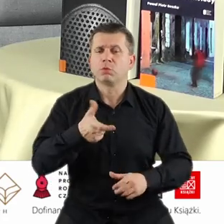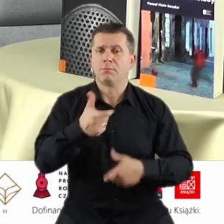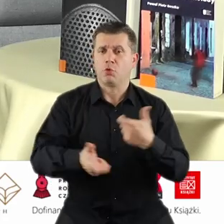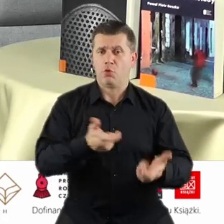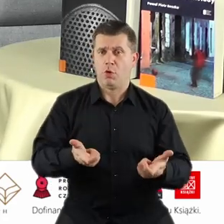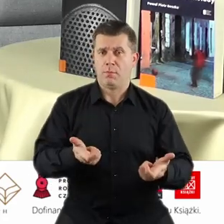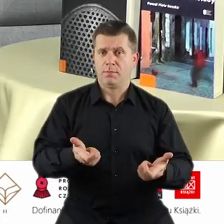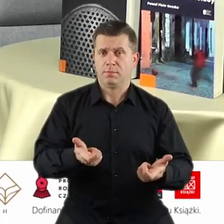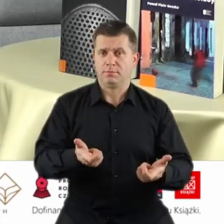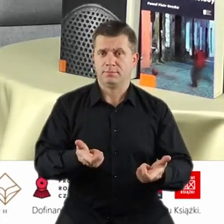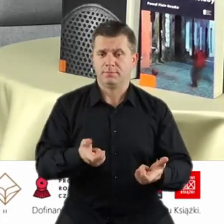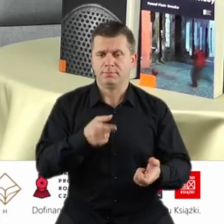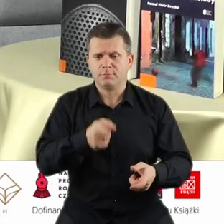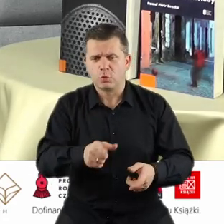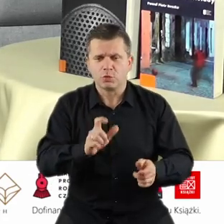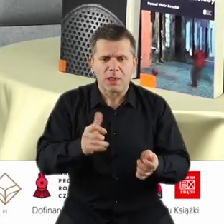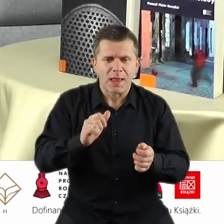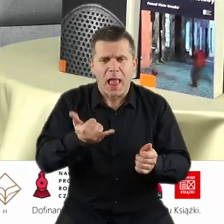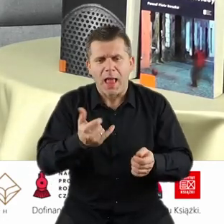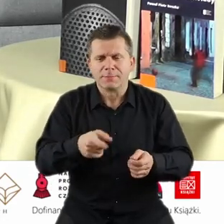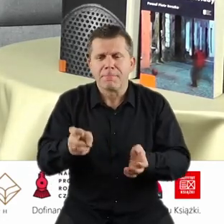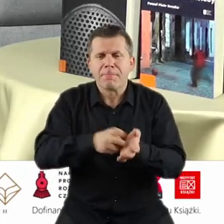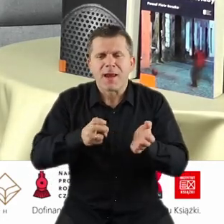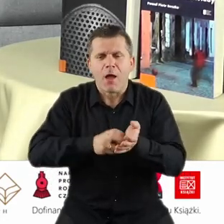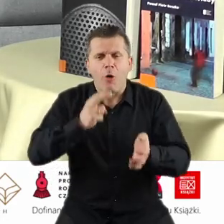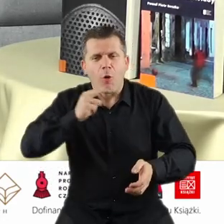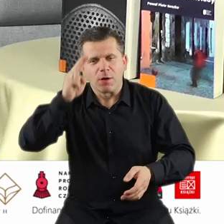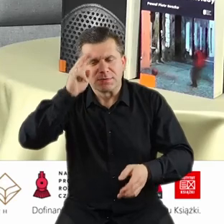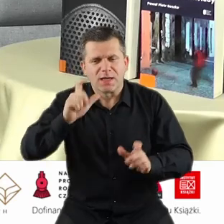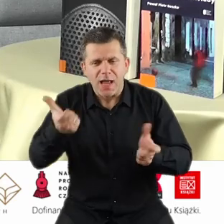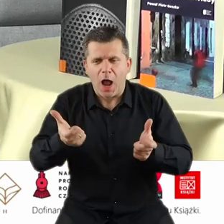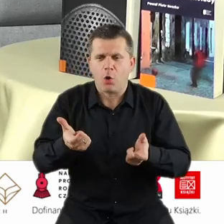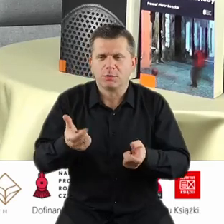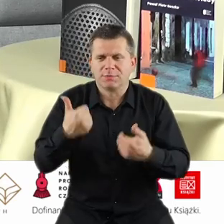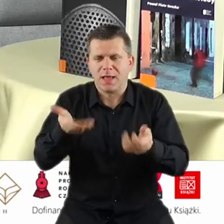tym zrobić? No trzeba jakby ten deficyt jakoś zwalczyć ojca, więc